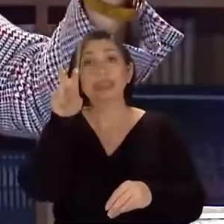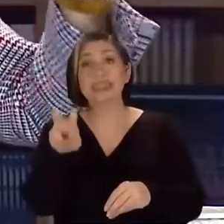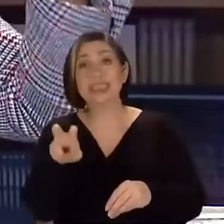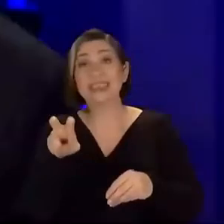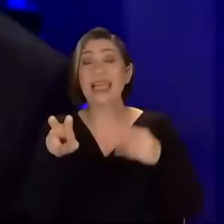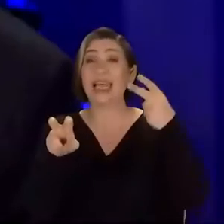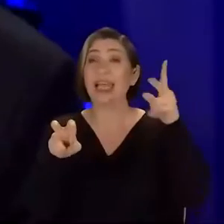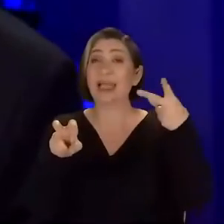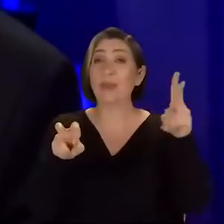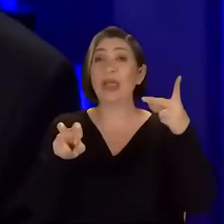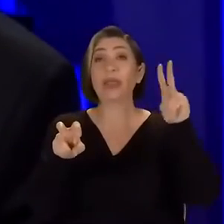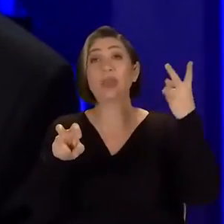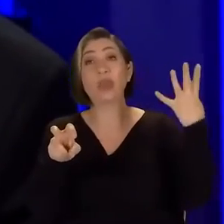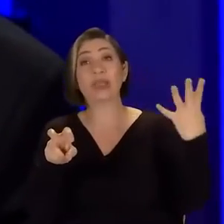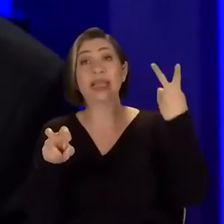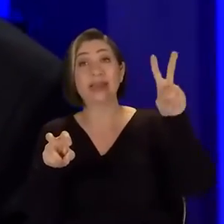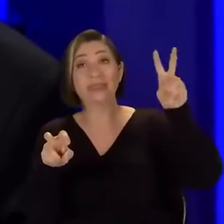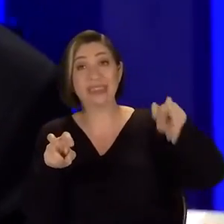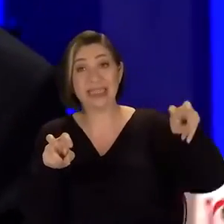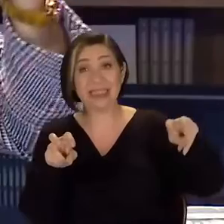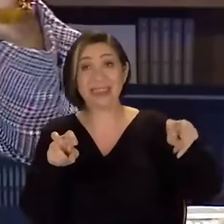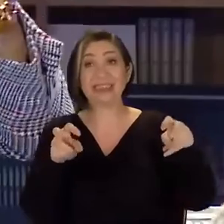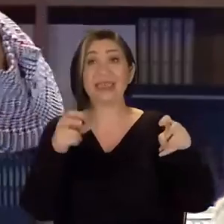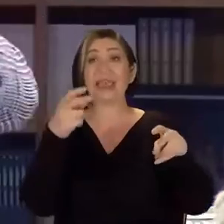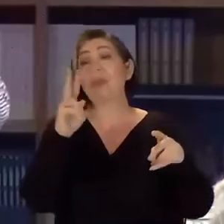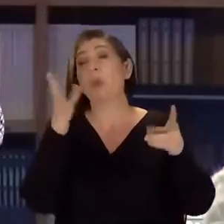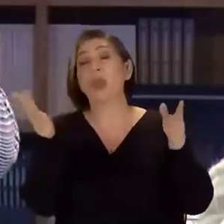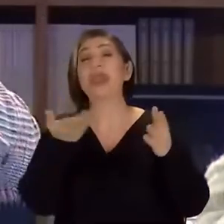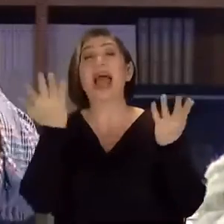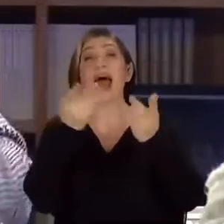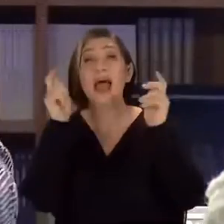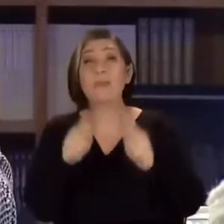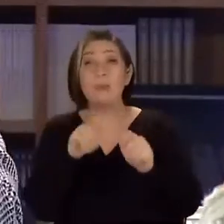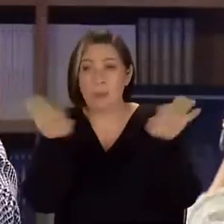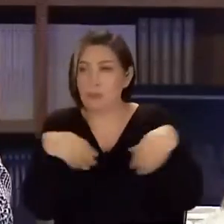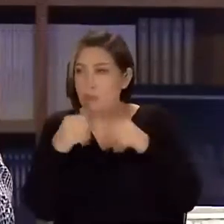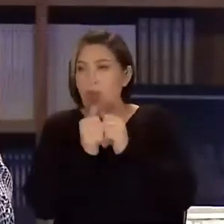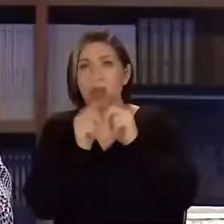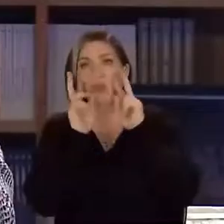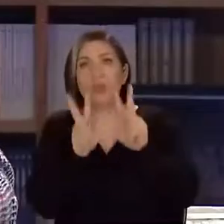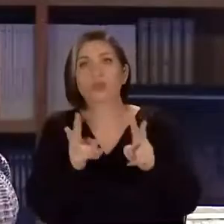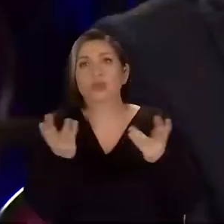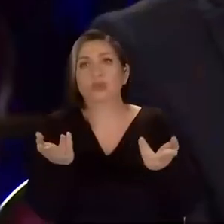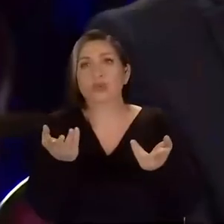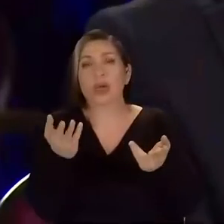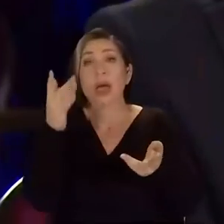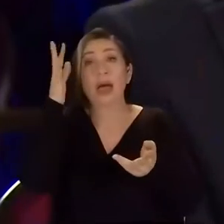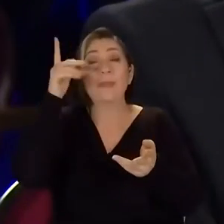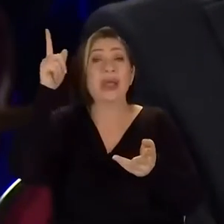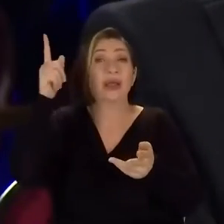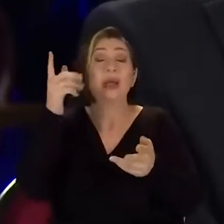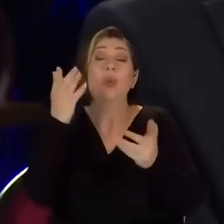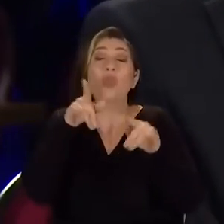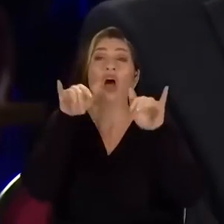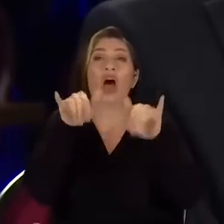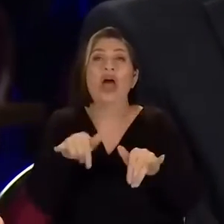98'de, 2001'de, 2004'de, 2008'de, 2000 şunda neler yaptıklarını beraber gördük. Çünkü Amerika'da... Onlar da aynı,